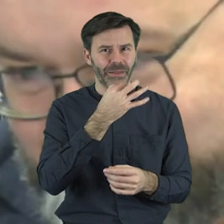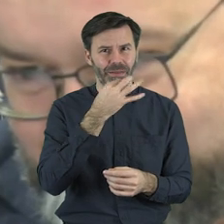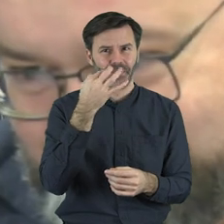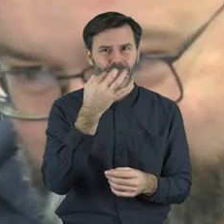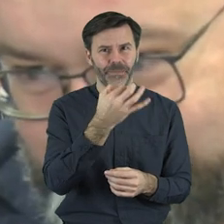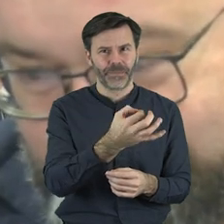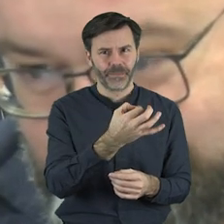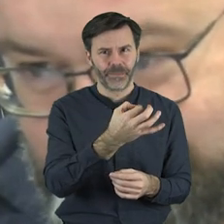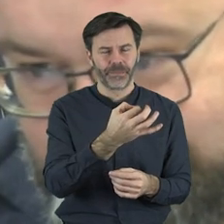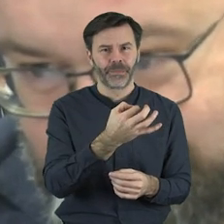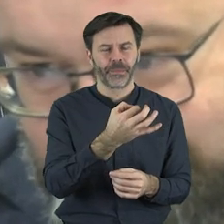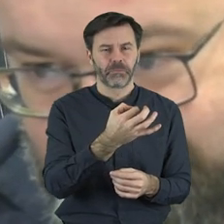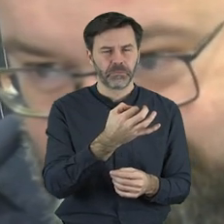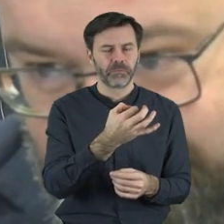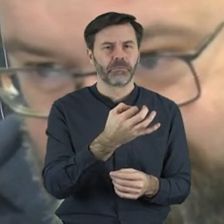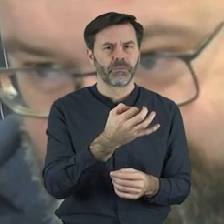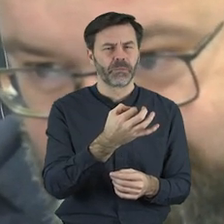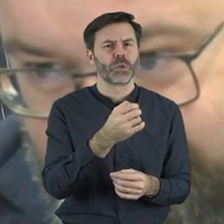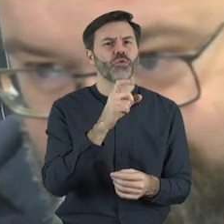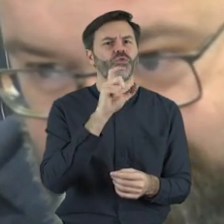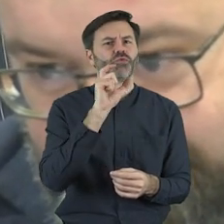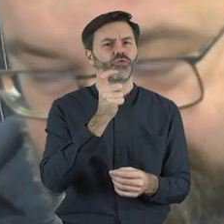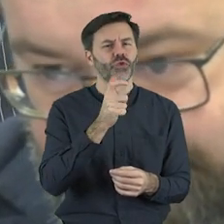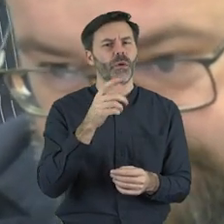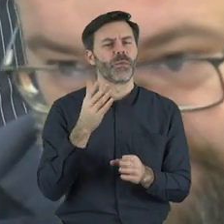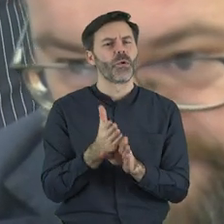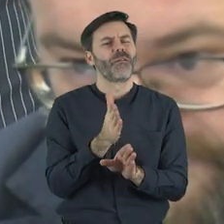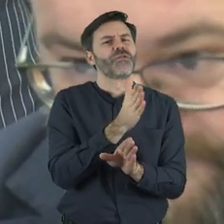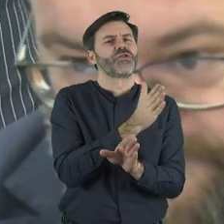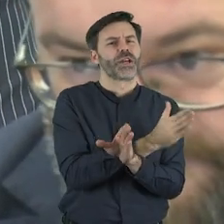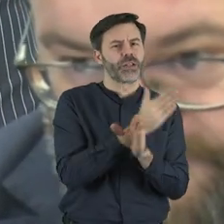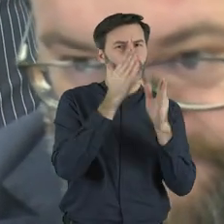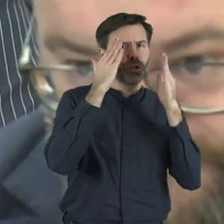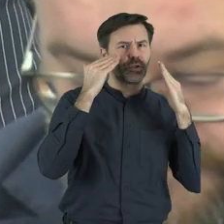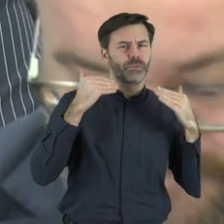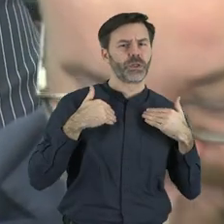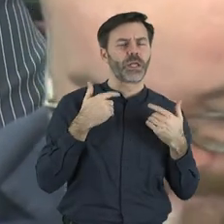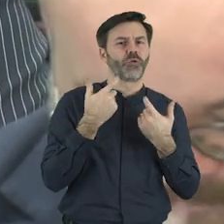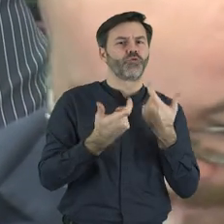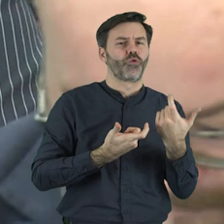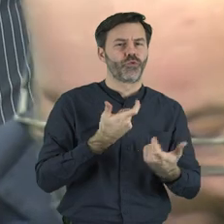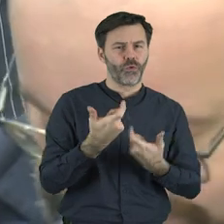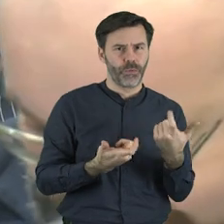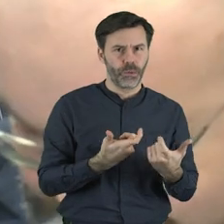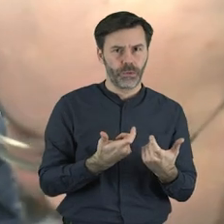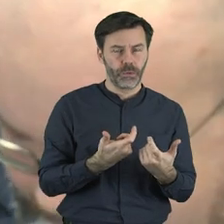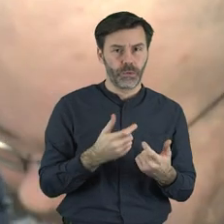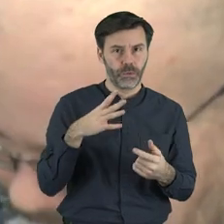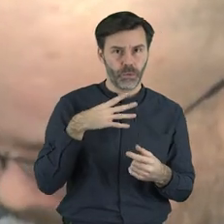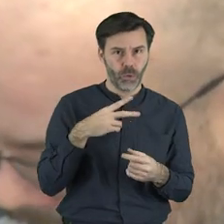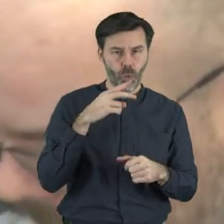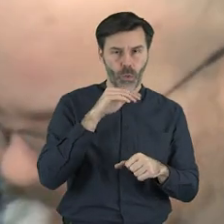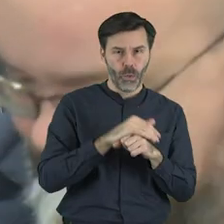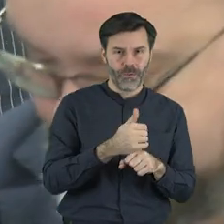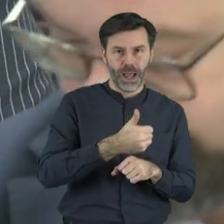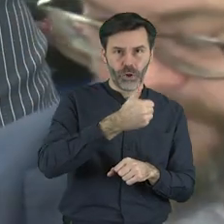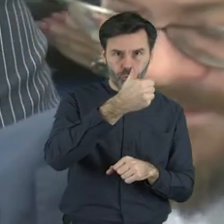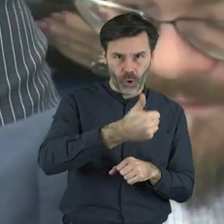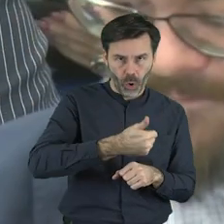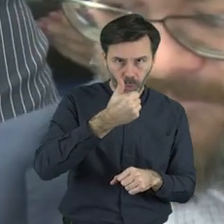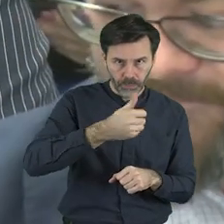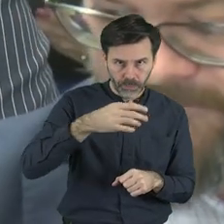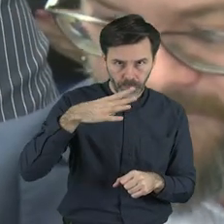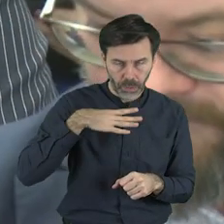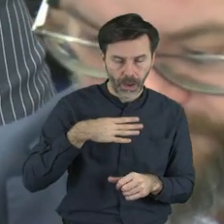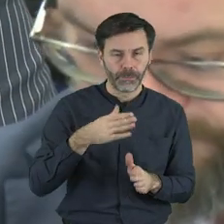do tej pory, wiedząc, że jedna umowa była na rok, potem firma podpisała umowę tylko na